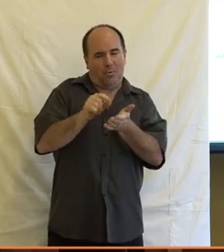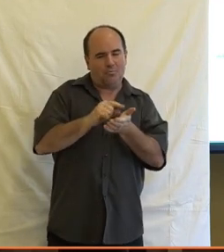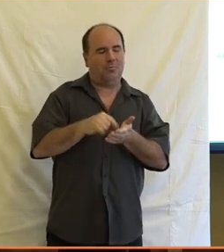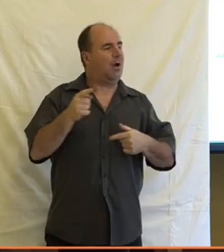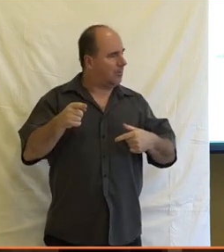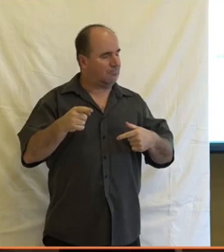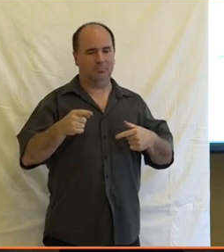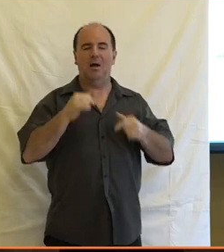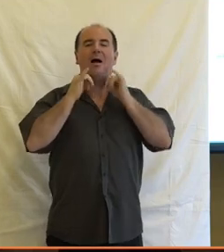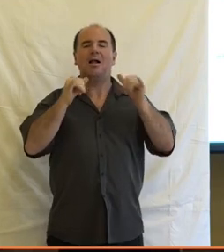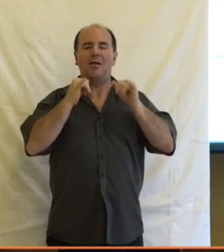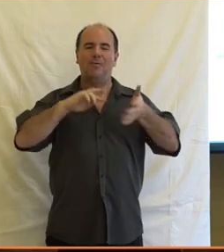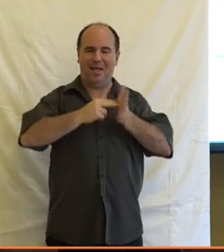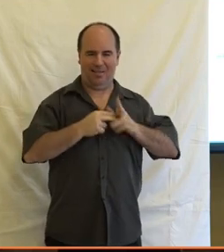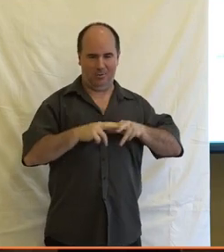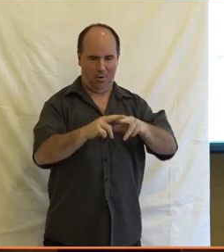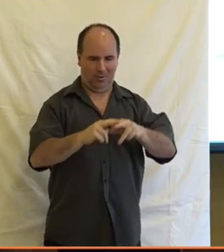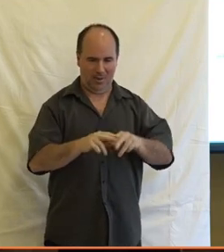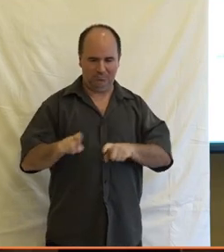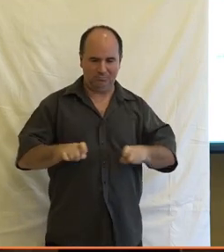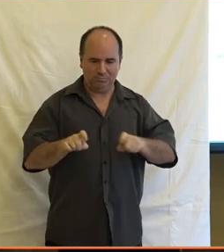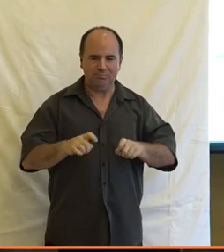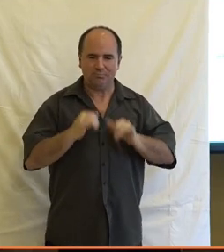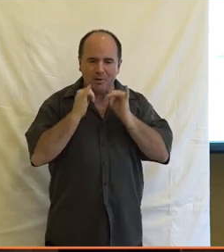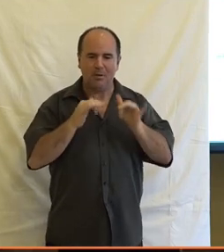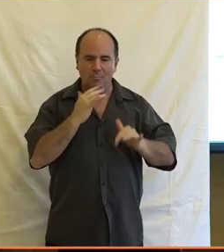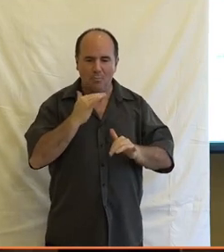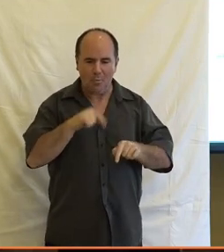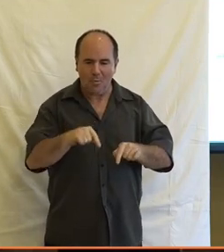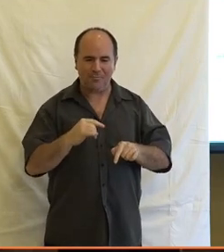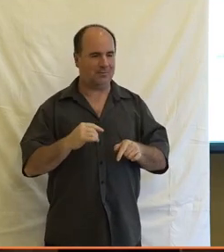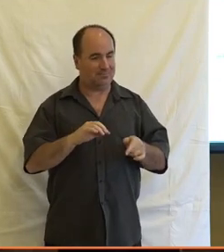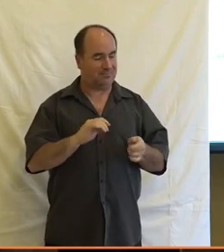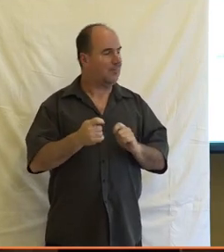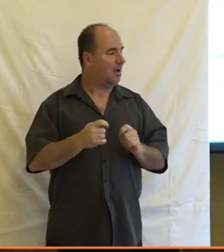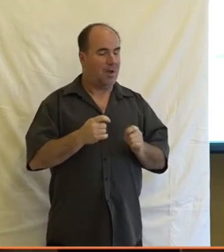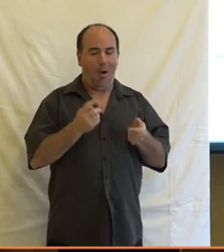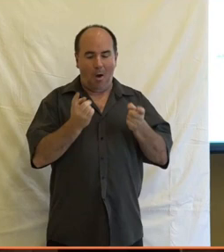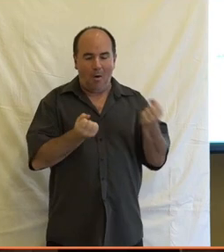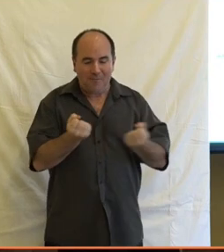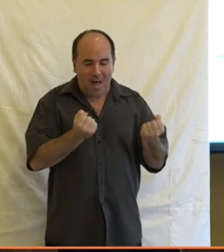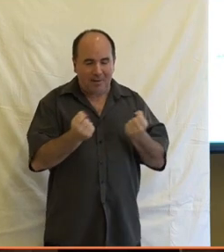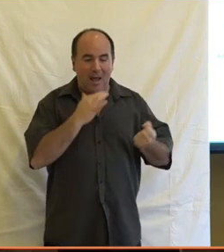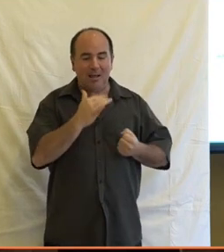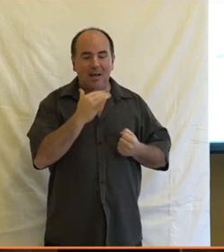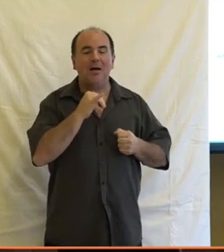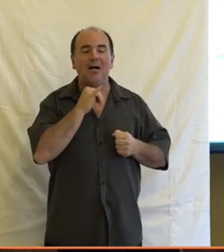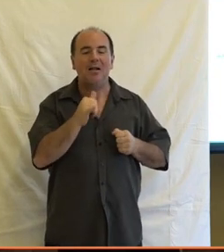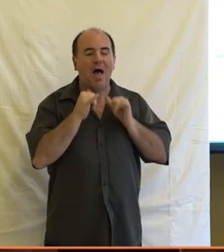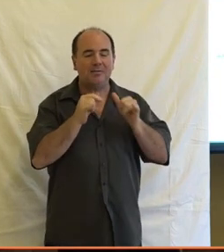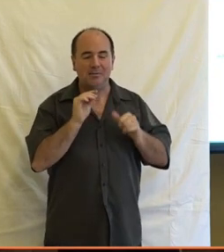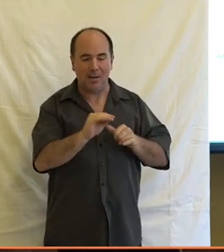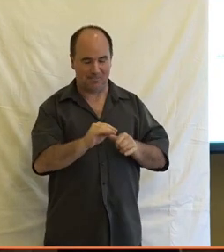říkala kolegyně předtím, lidský příběh táhne, tak určitě ten příběh, jak jsi se vlastně k tomu, že jsi jedna